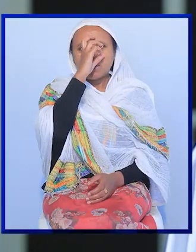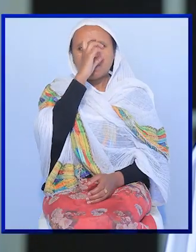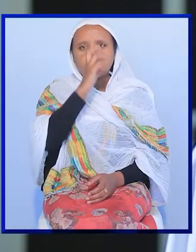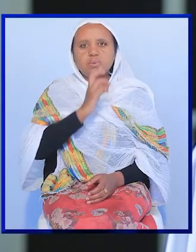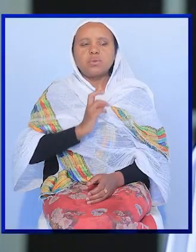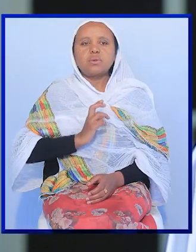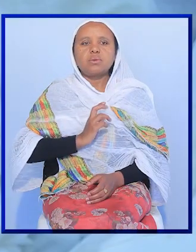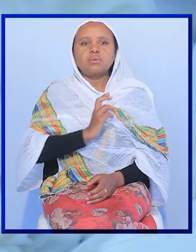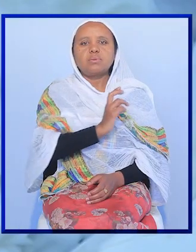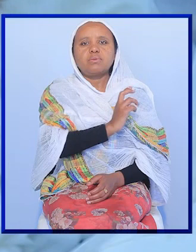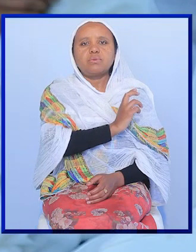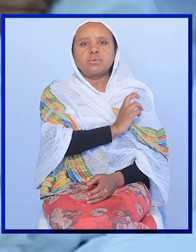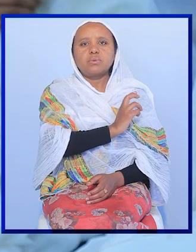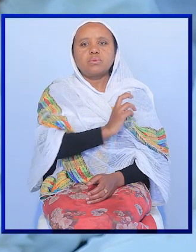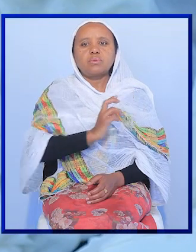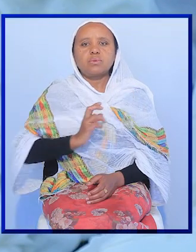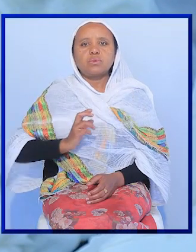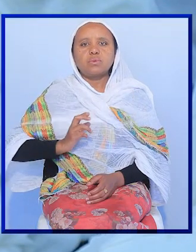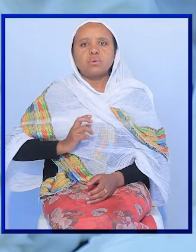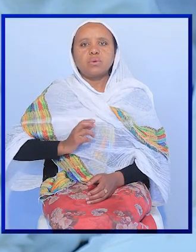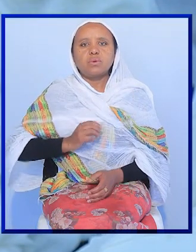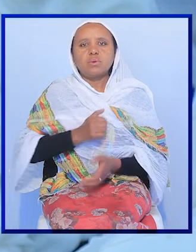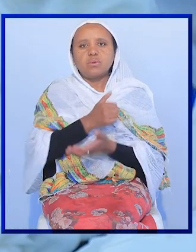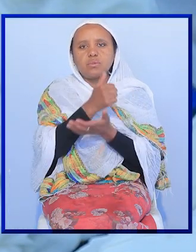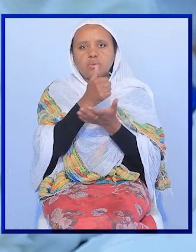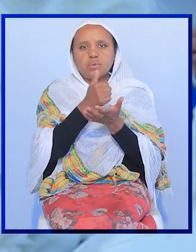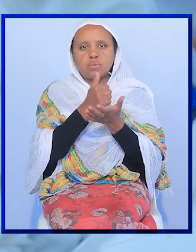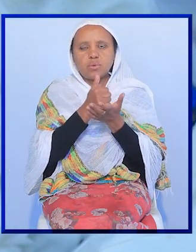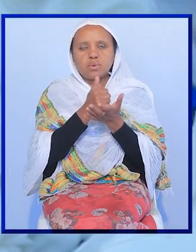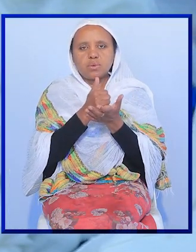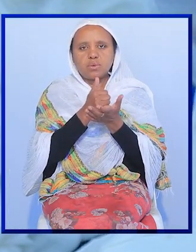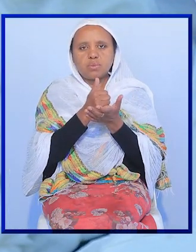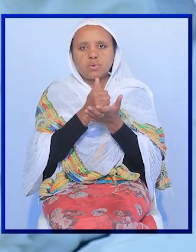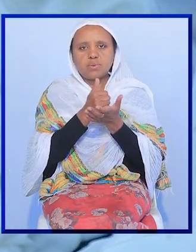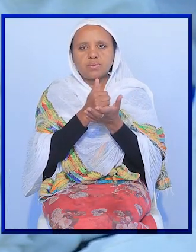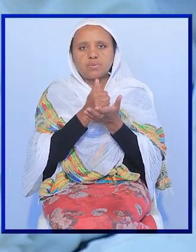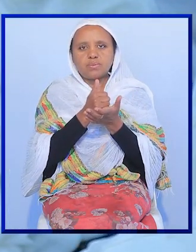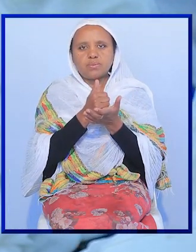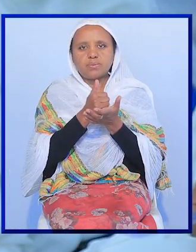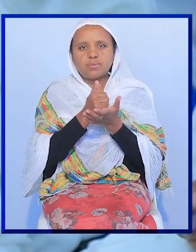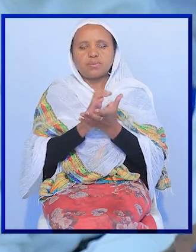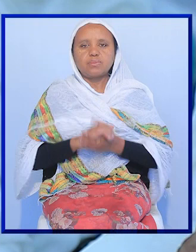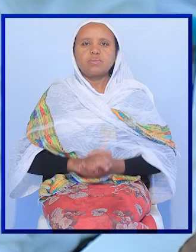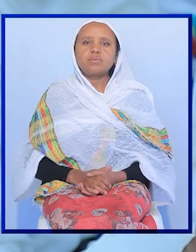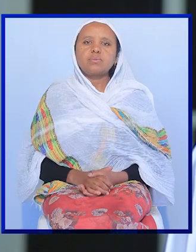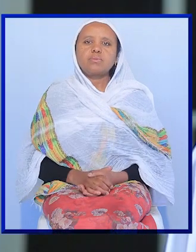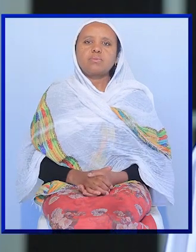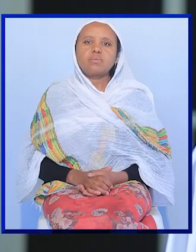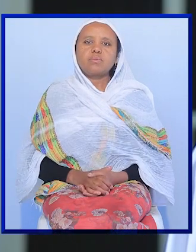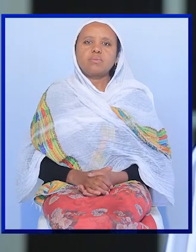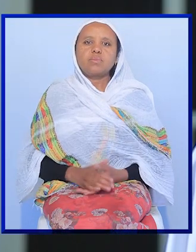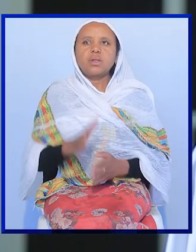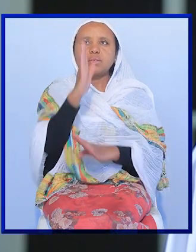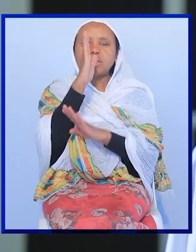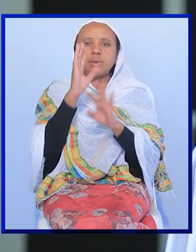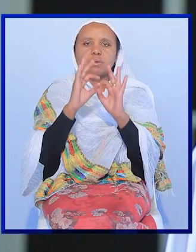በስማል ወወልድ ወመንፈስ ቅዱስ አሐዱ አምላክ አሜን